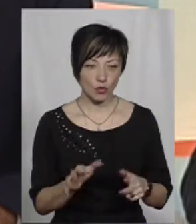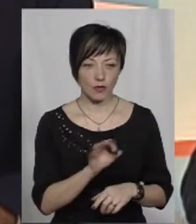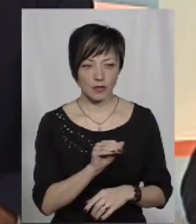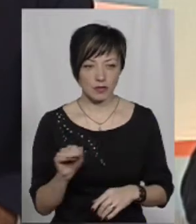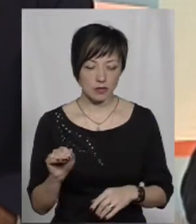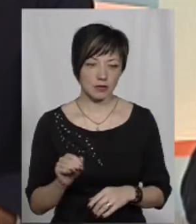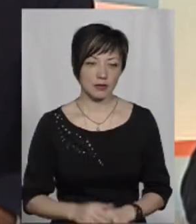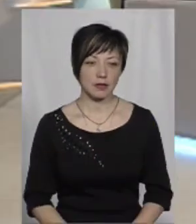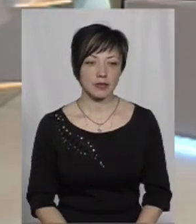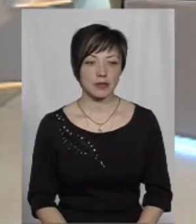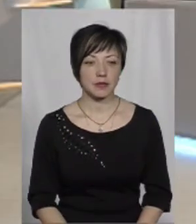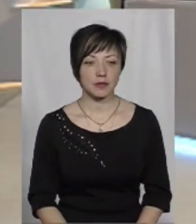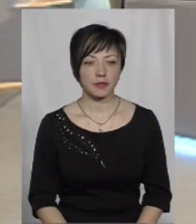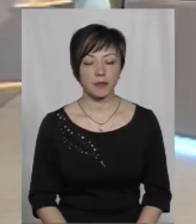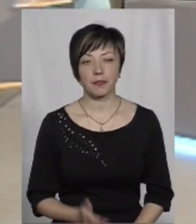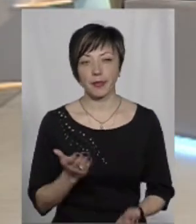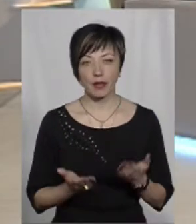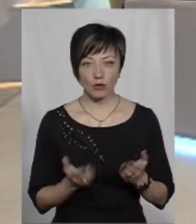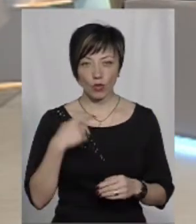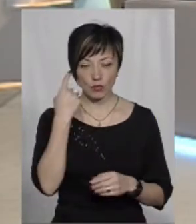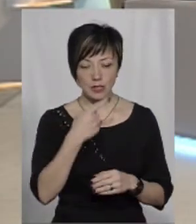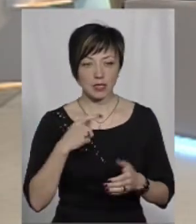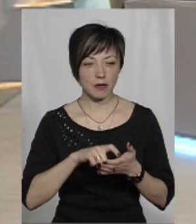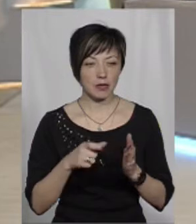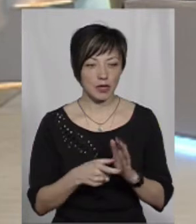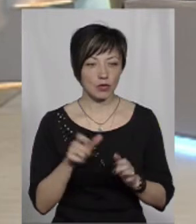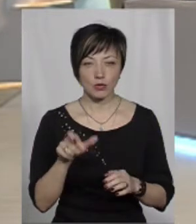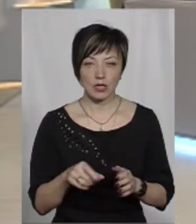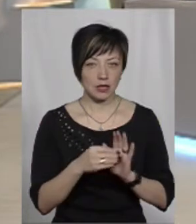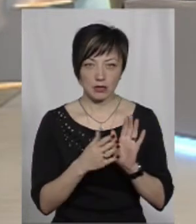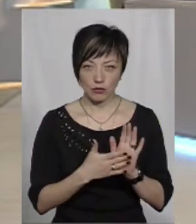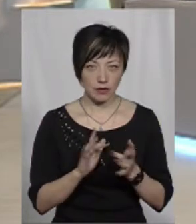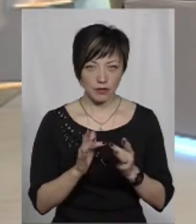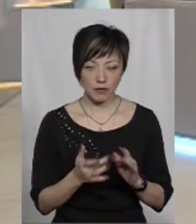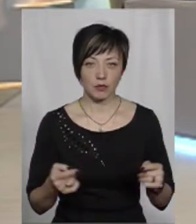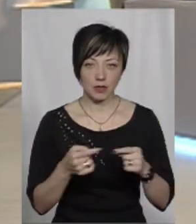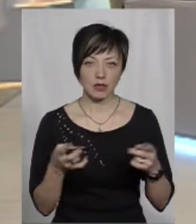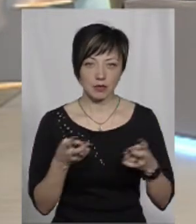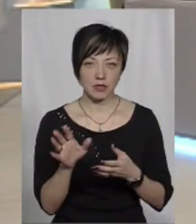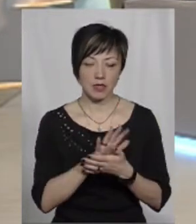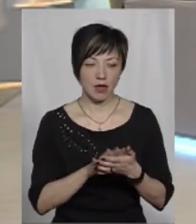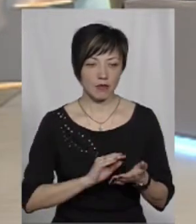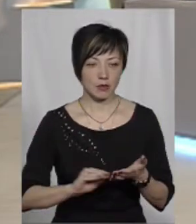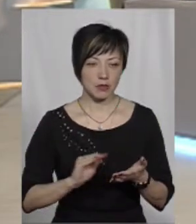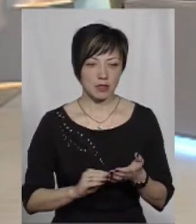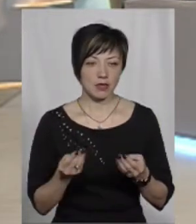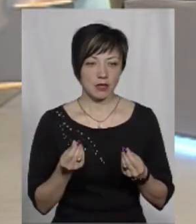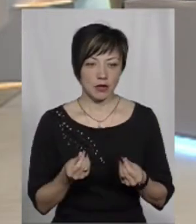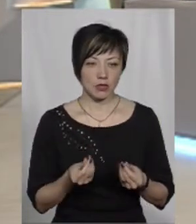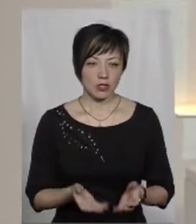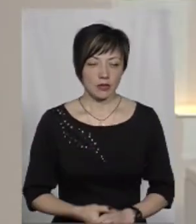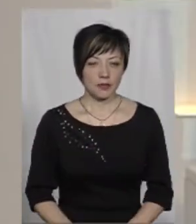офіційна заявка на переведення коштів. Да. Якщо особистий кабінет людини не зареєстрована, відповідно необхідно написати заяву, бо це